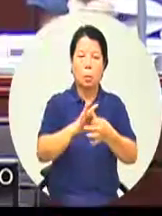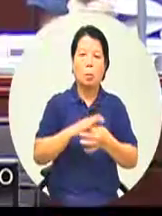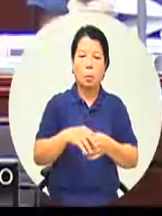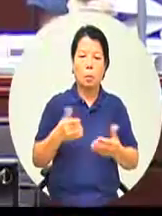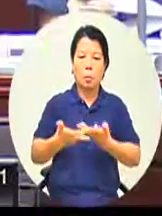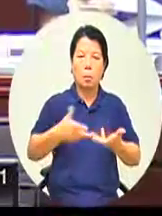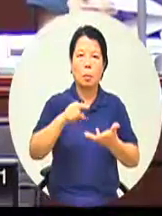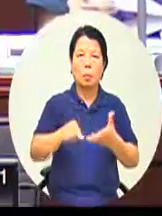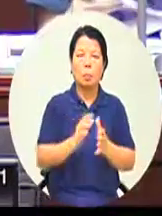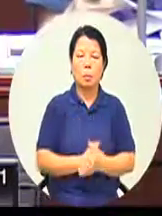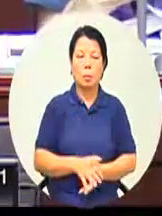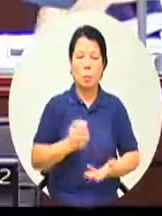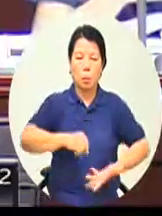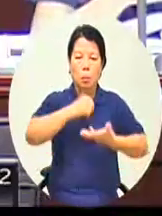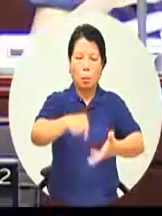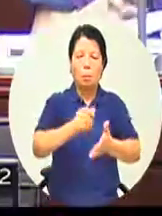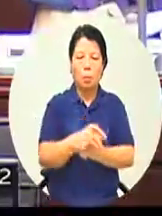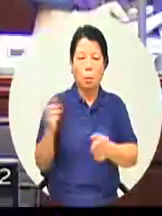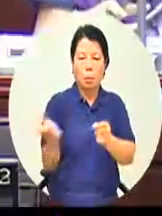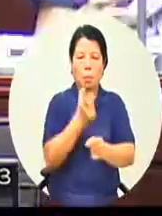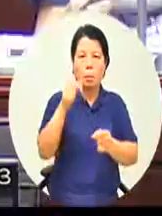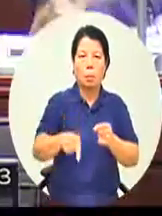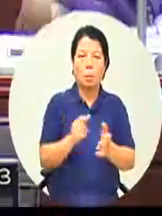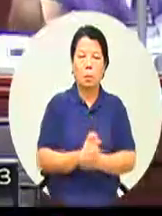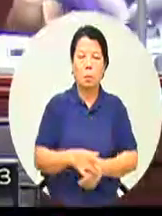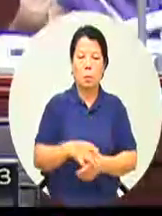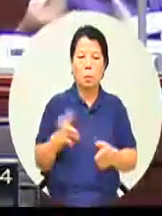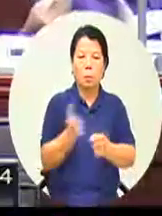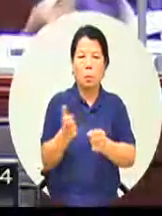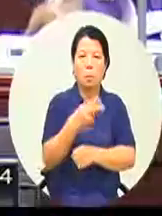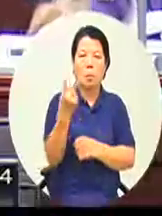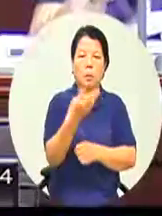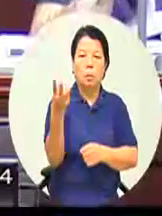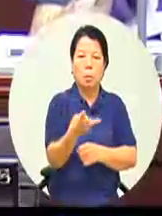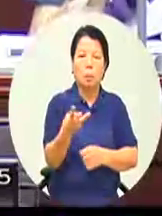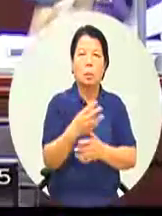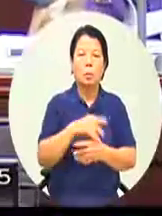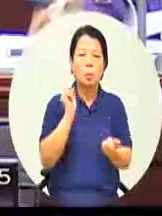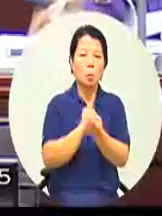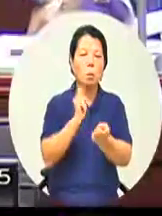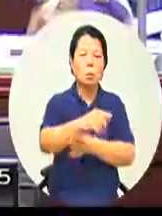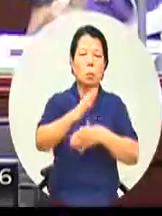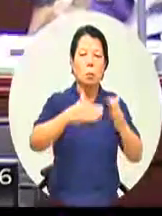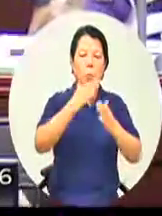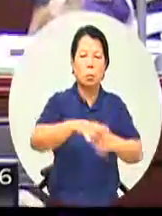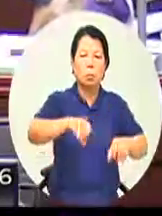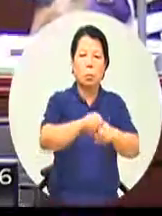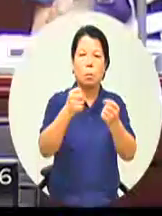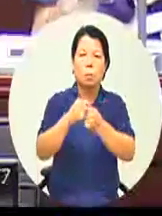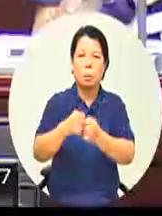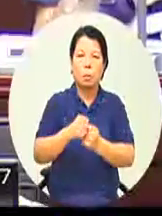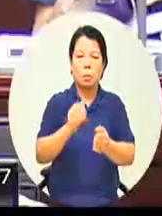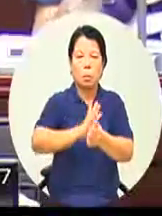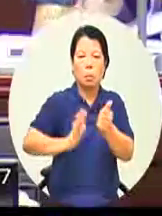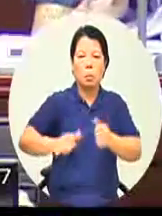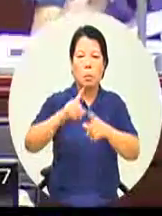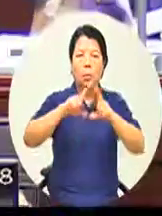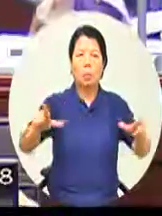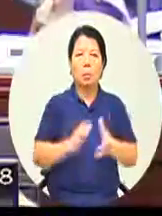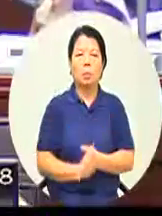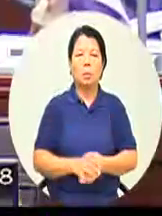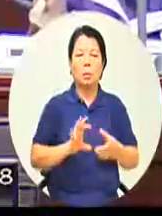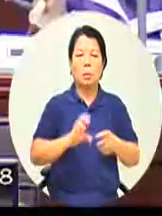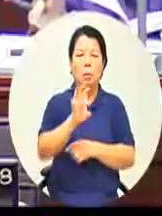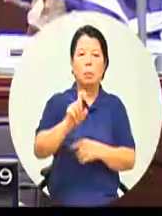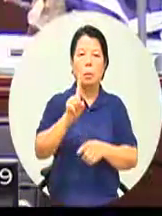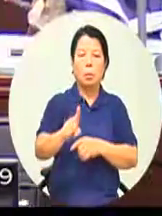务。那提到这个风灾，因为这个两个台风，其实是三个台风对学校造成的损害，规模大概是41年